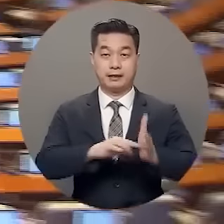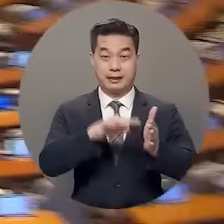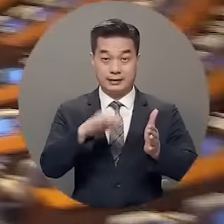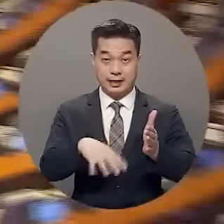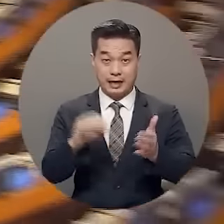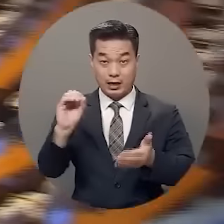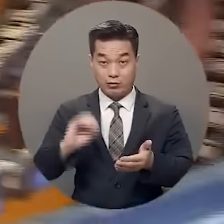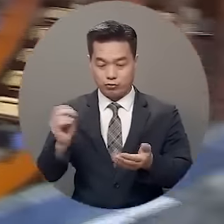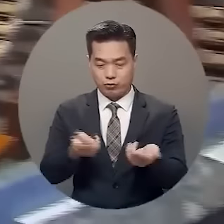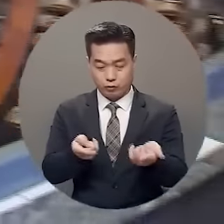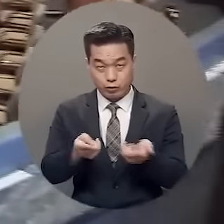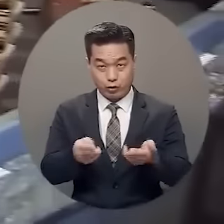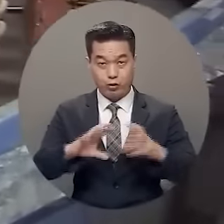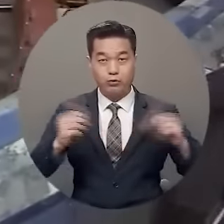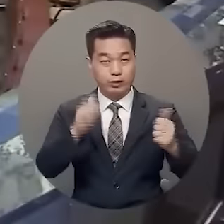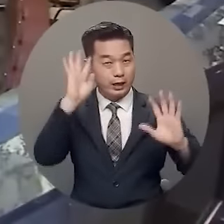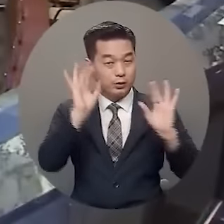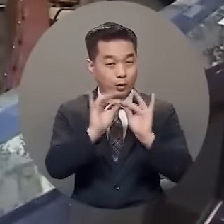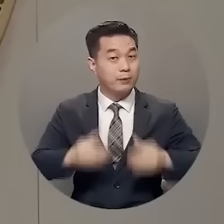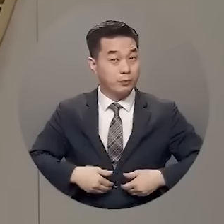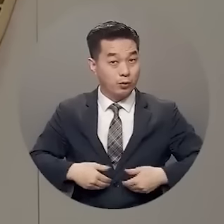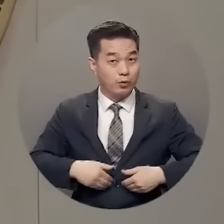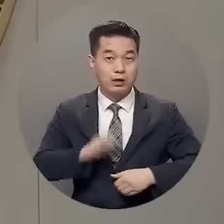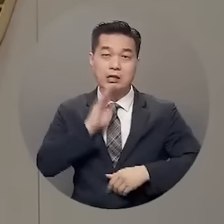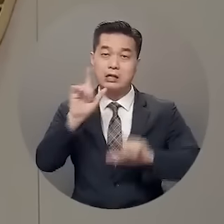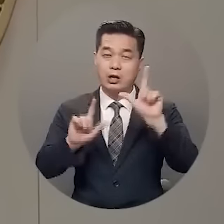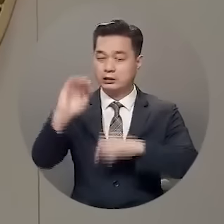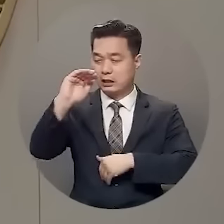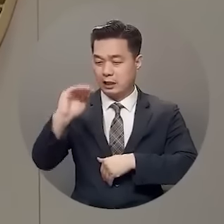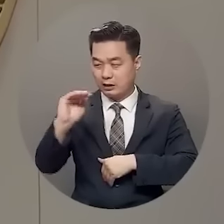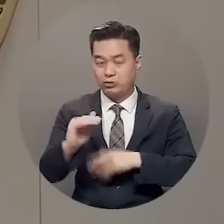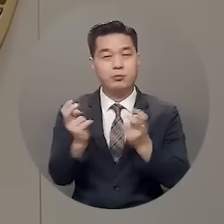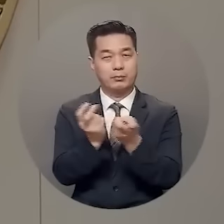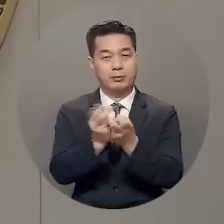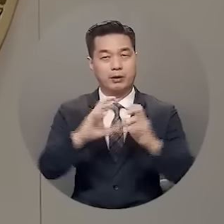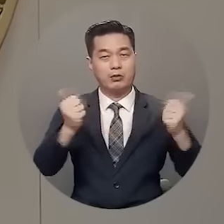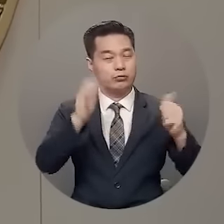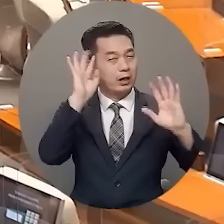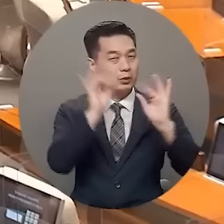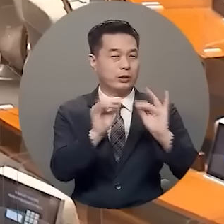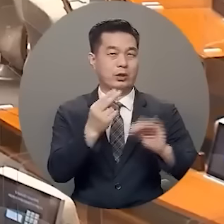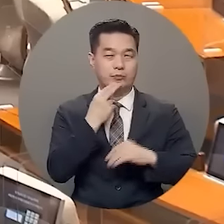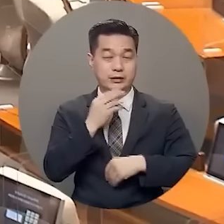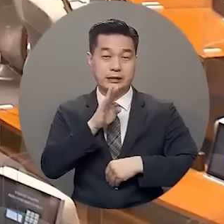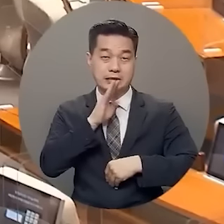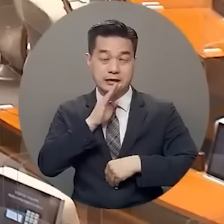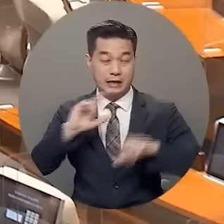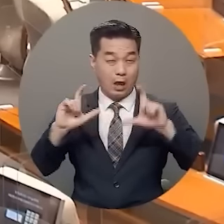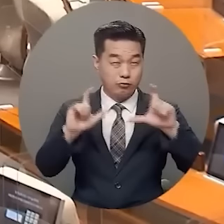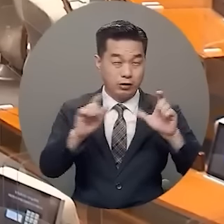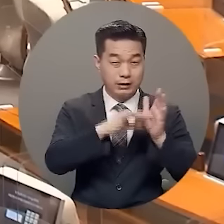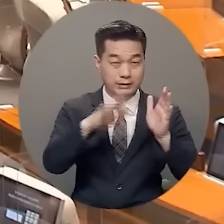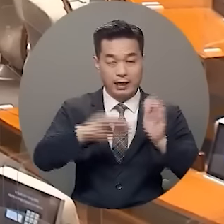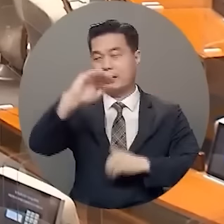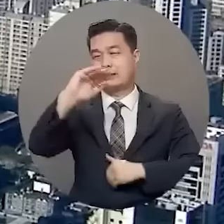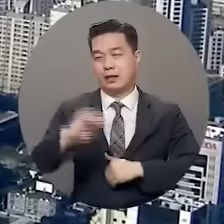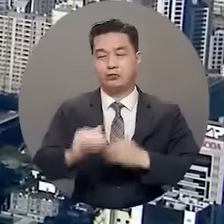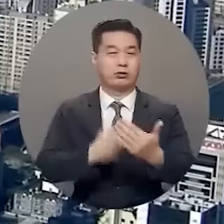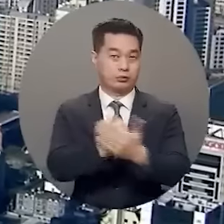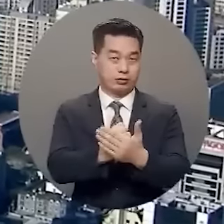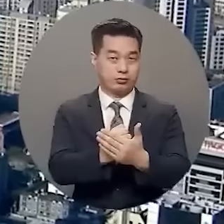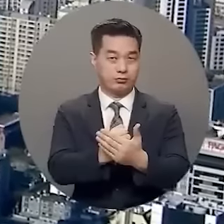국회의 동의가 필요하지만 현실화율을 낮추는 방법으로 국회동의 없이도 실제 부과되는 세금을 낮춘 셈입니다